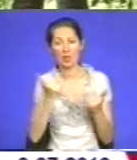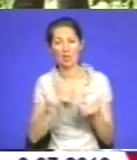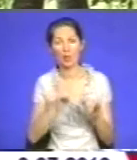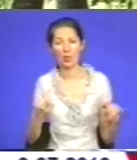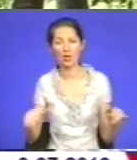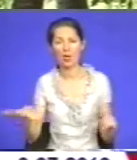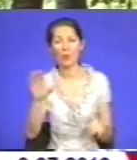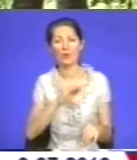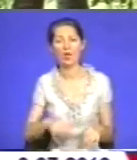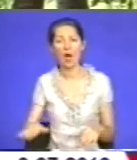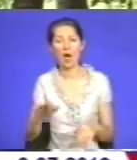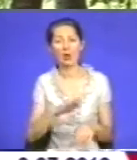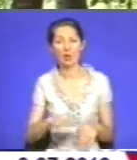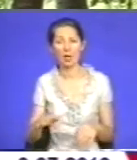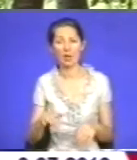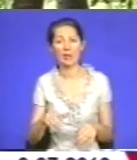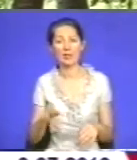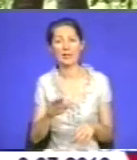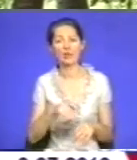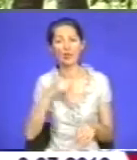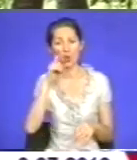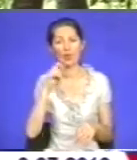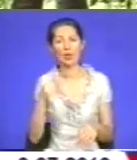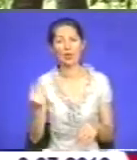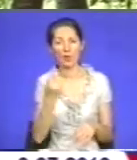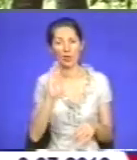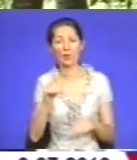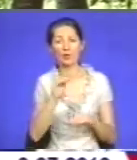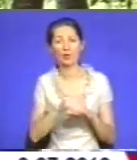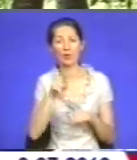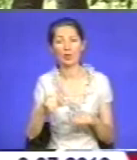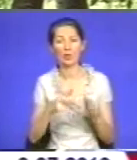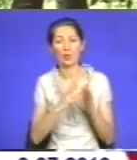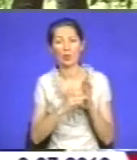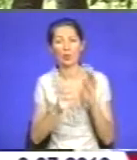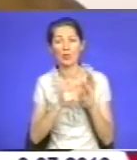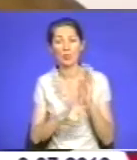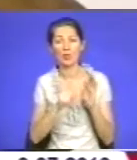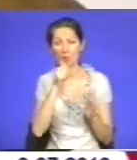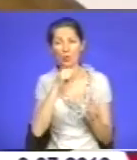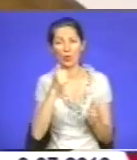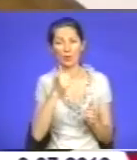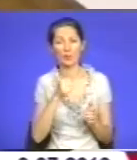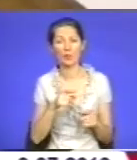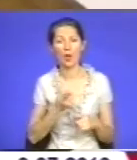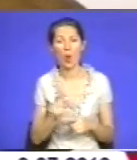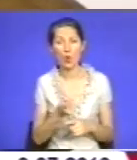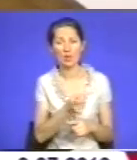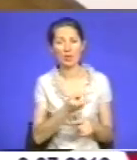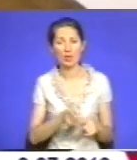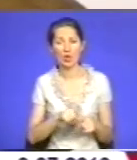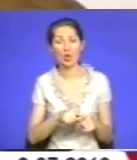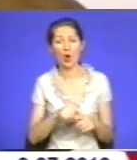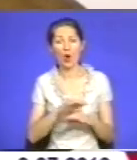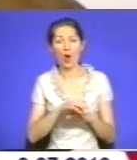по всіх континентах. На території України вперше була зафіксована в 1980 році. Гусениці цього шкідника